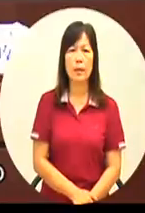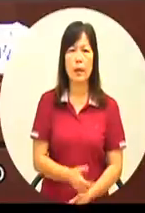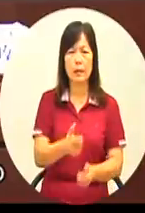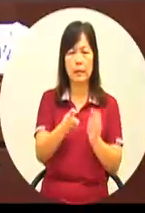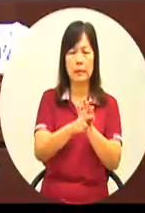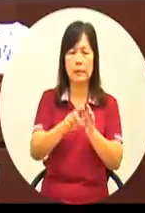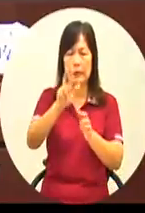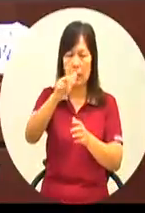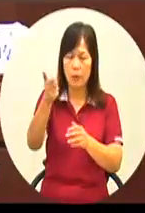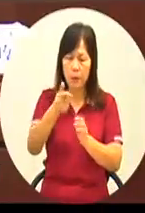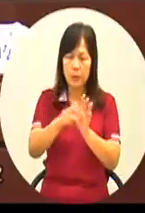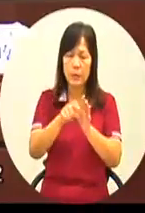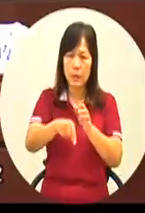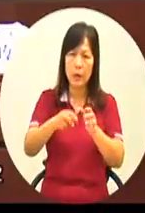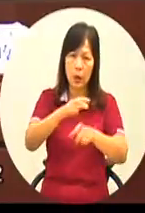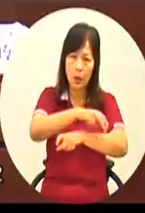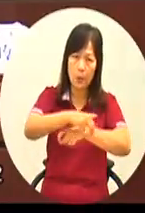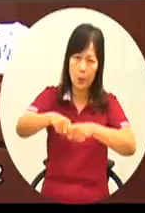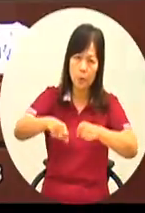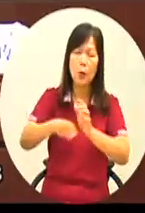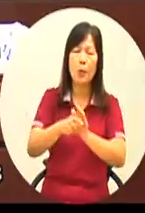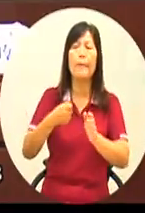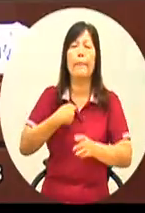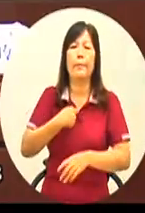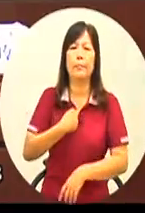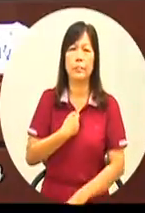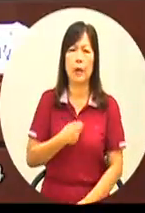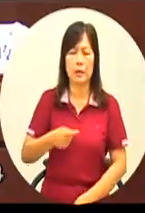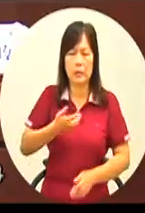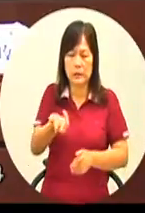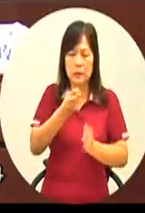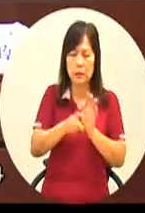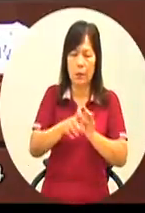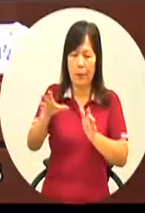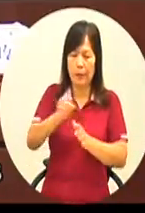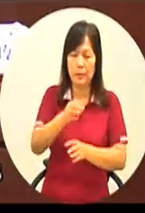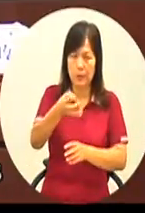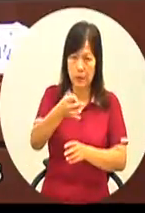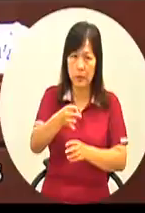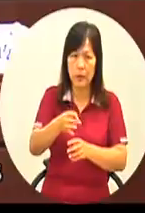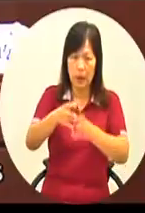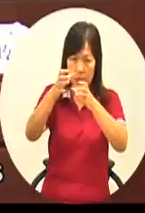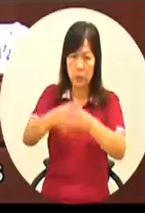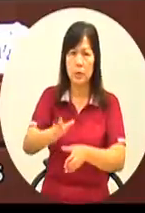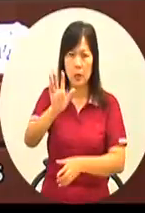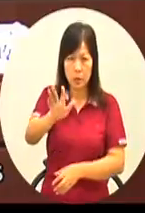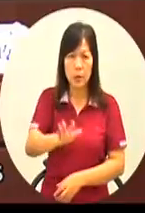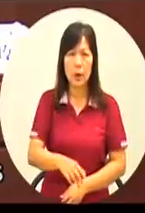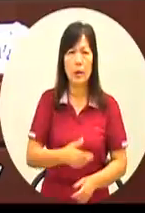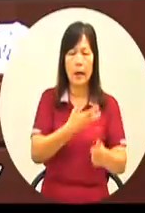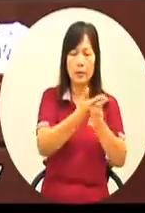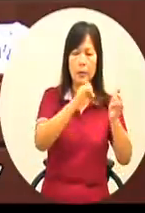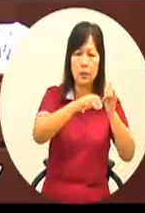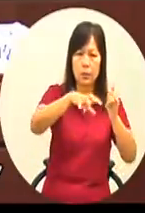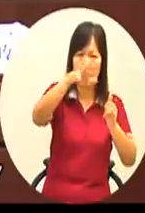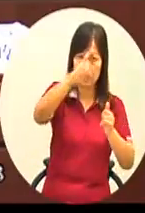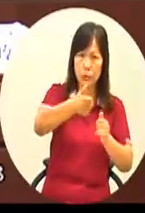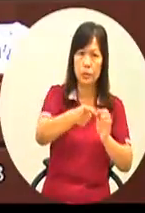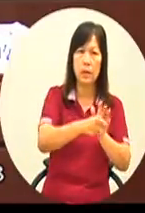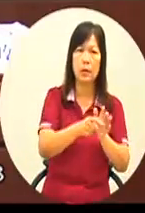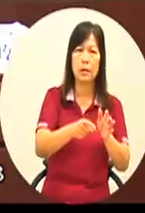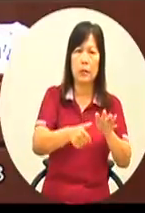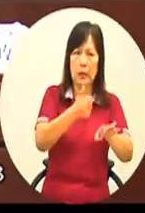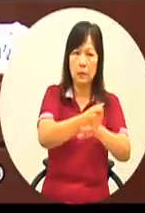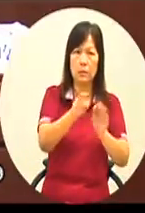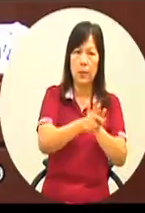刘议员哈。这个案子我们很清楚哈，那个当时其实是我们争取经费来新建的，那时候刚好是社会局局长，所以这个案子其实已经